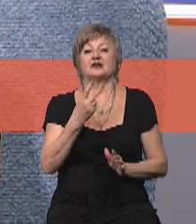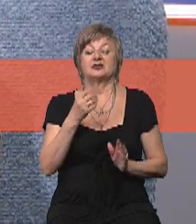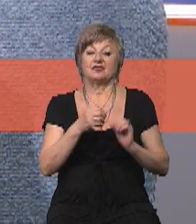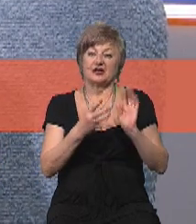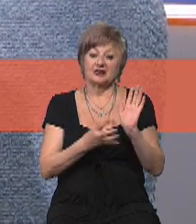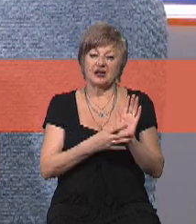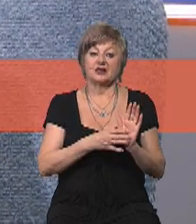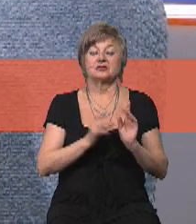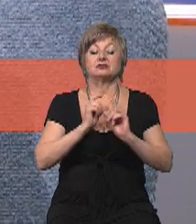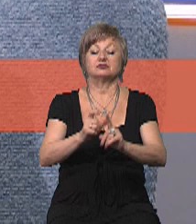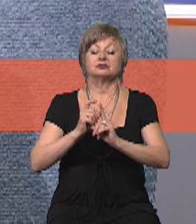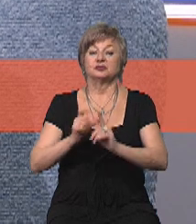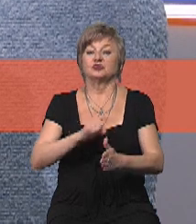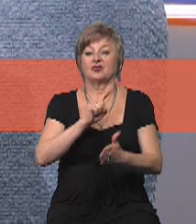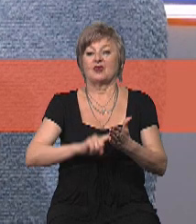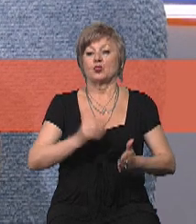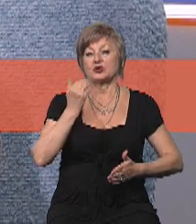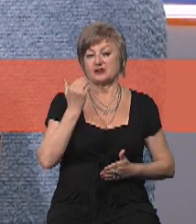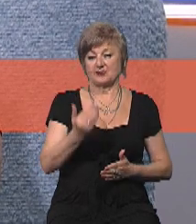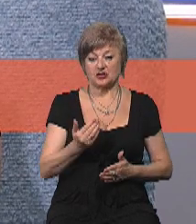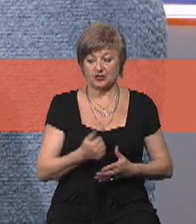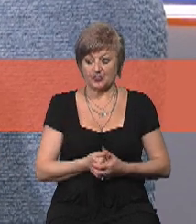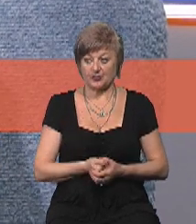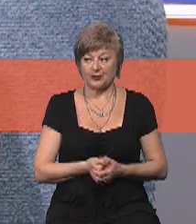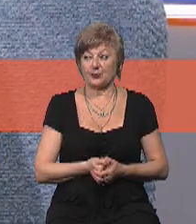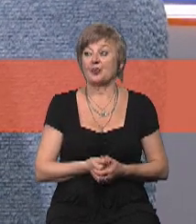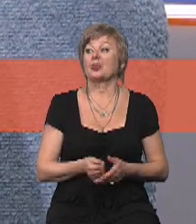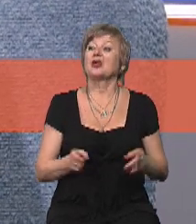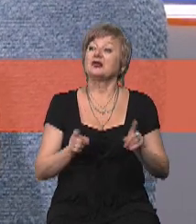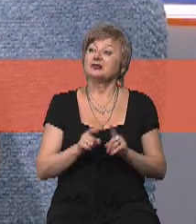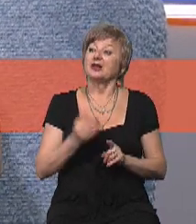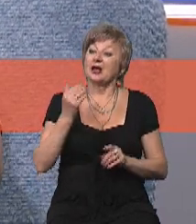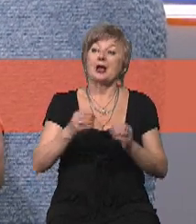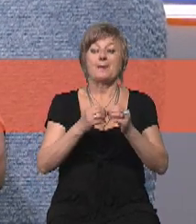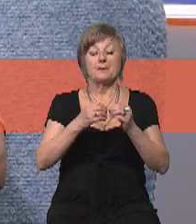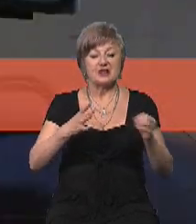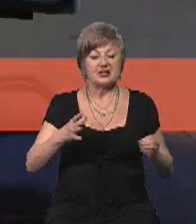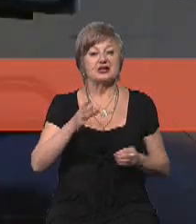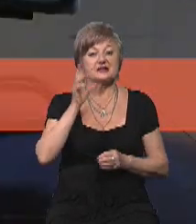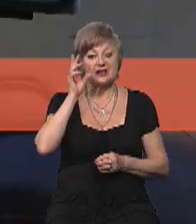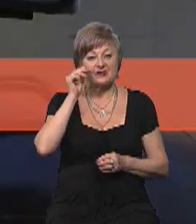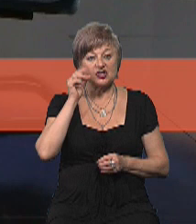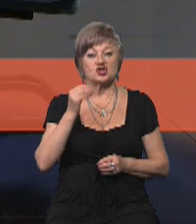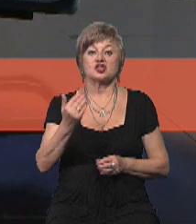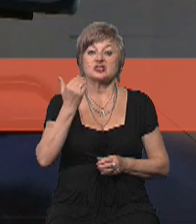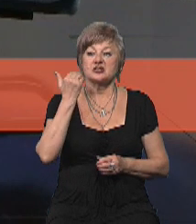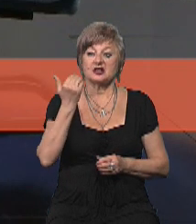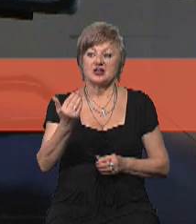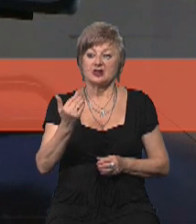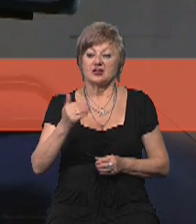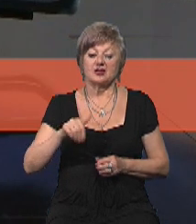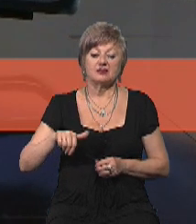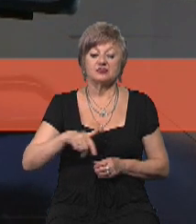239-02-19. Будемо відповідати на ваші запитання. От, пане Миколо, 15 серпня ви вирішили